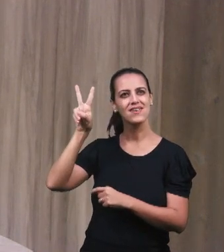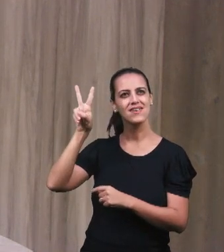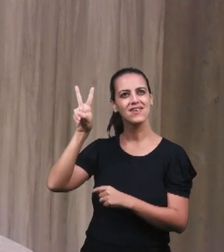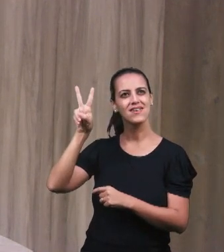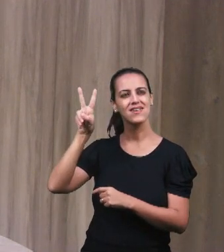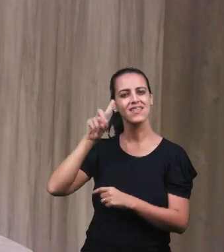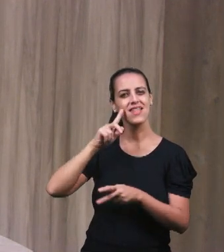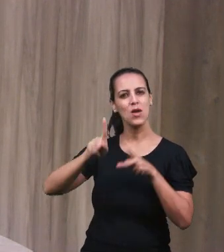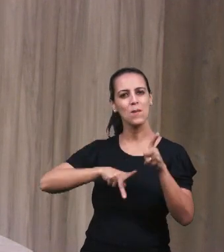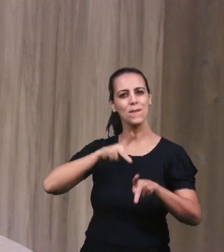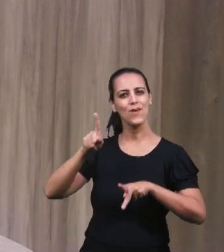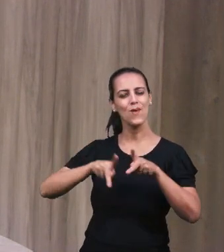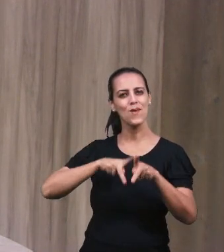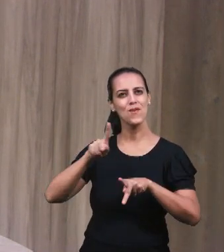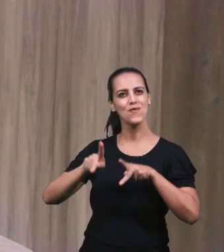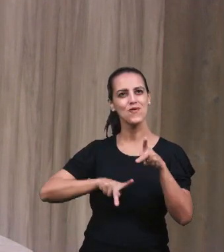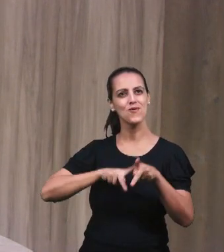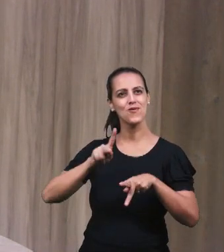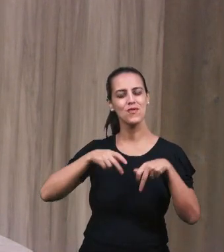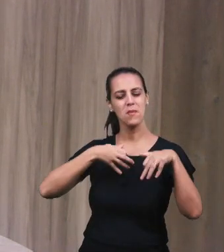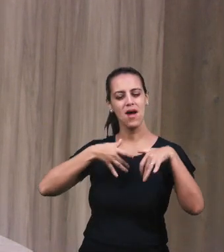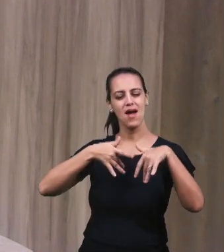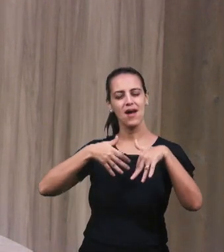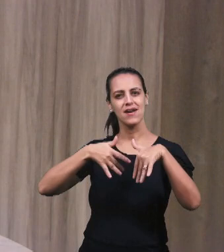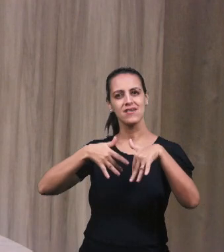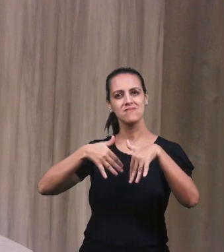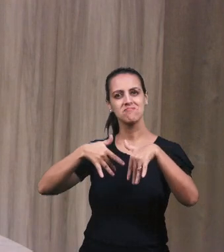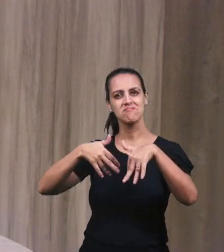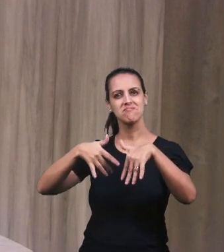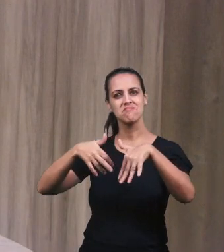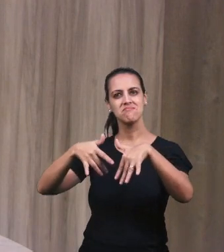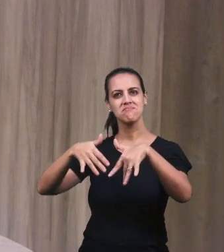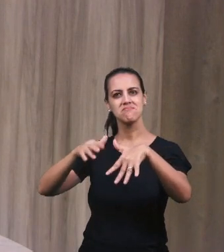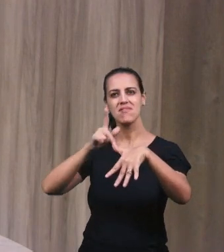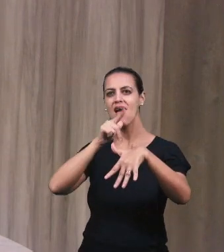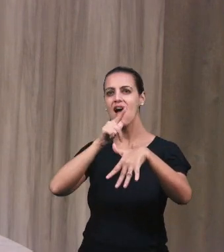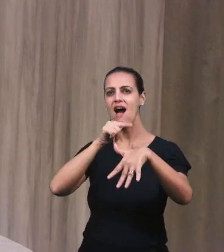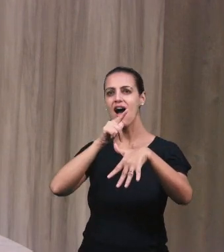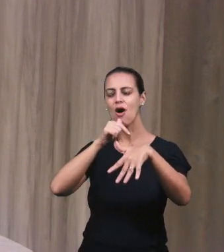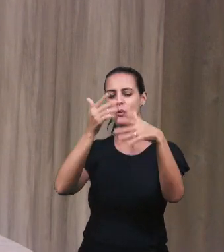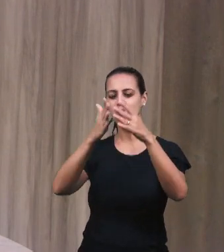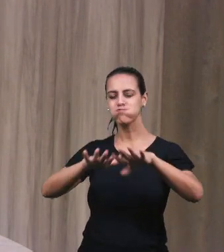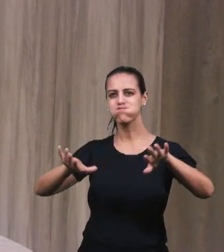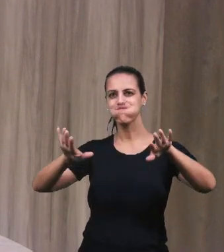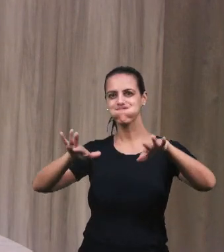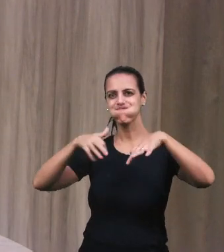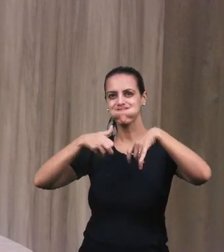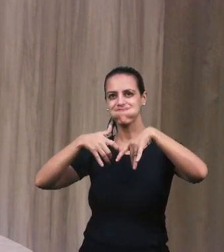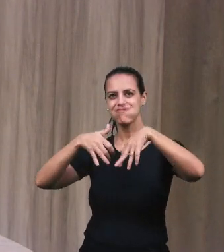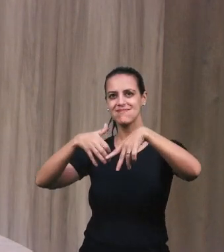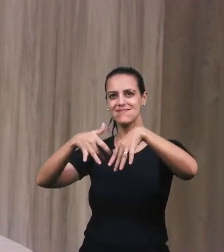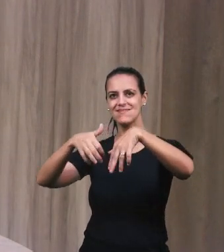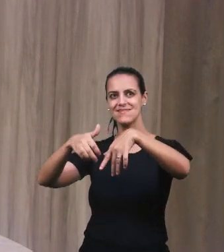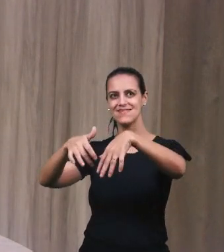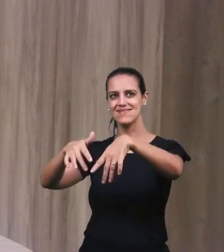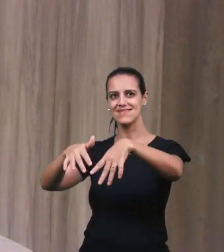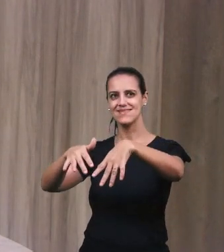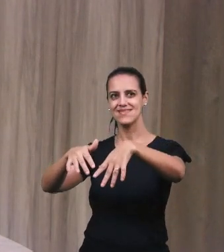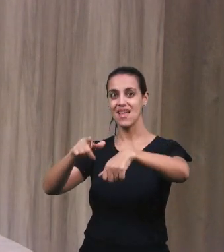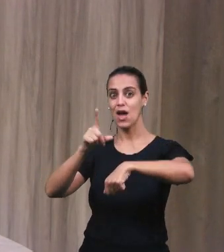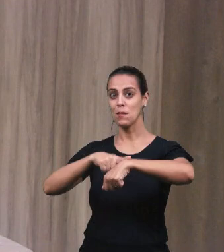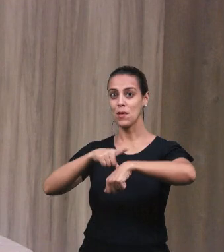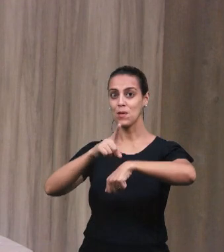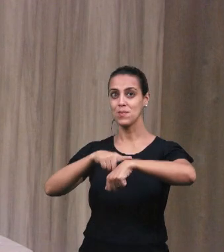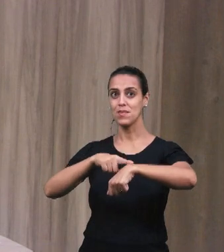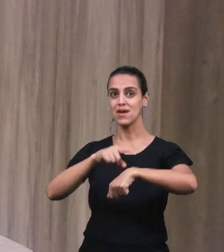l'écran. Il y a le peuple qui passe au milieu de la mer. Et ça, c'est le moment où